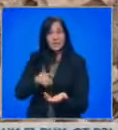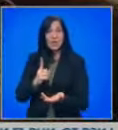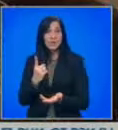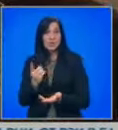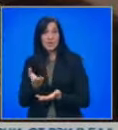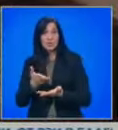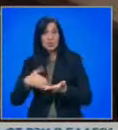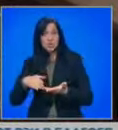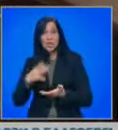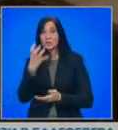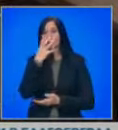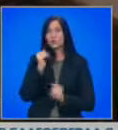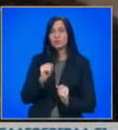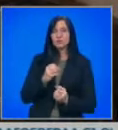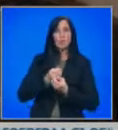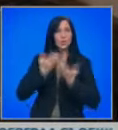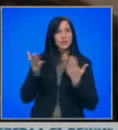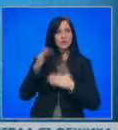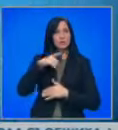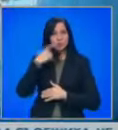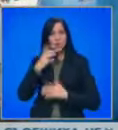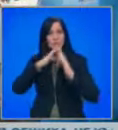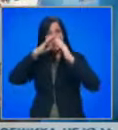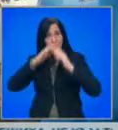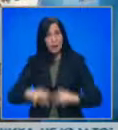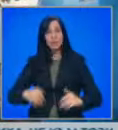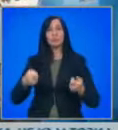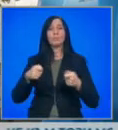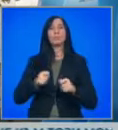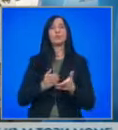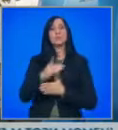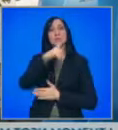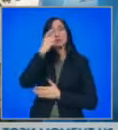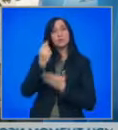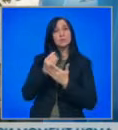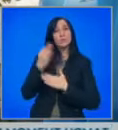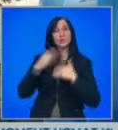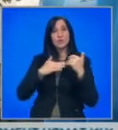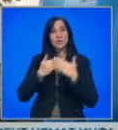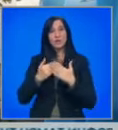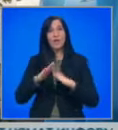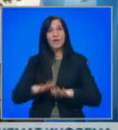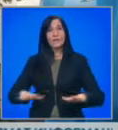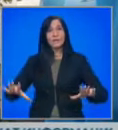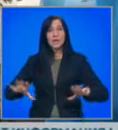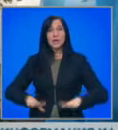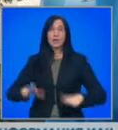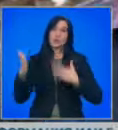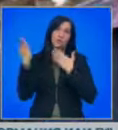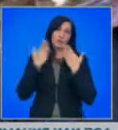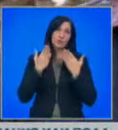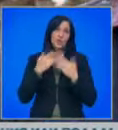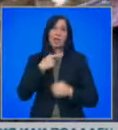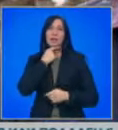е кислорода. Очаква се до пролетта на следващата година събарянето да приключи, а през лятото да започне изграждането на детска градина и